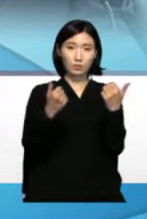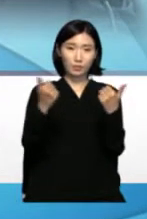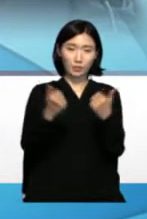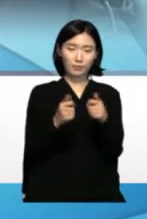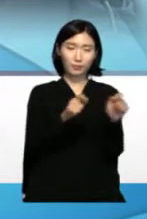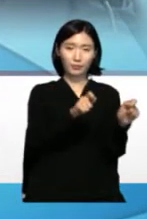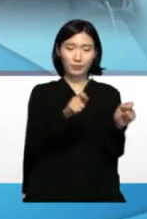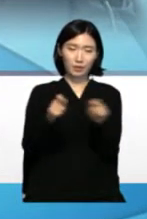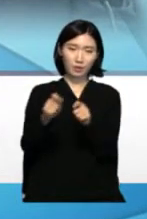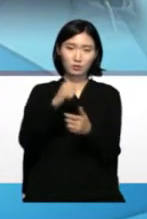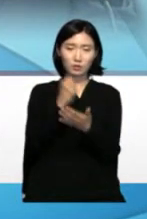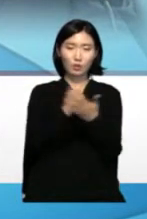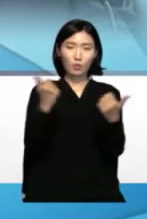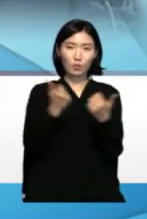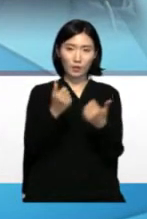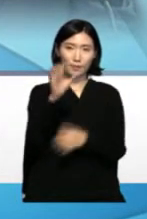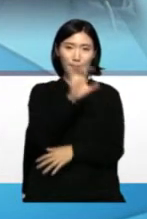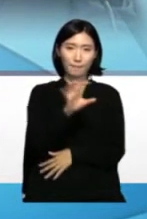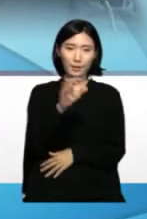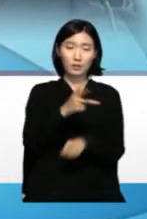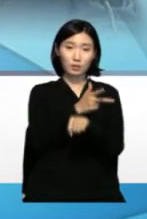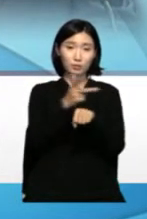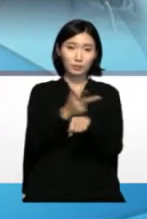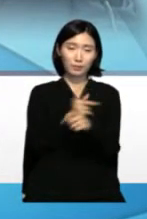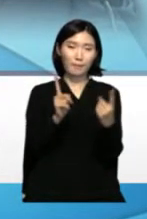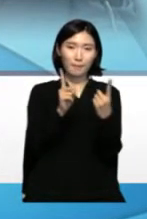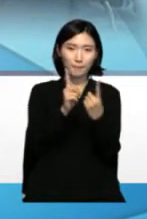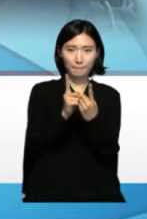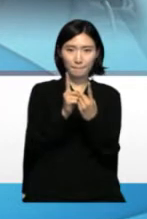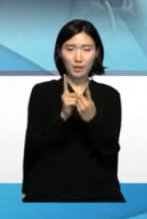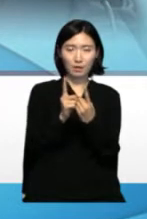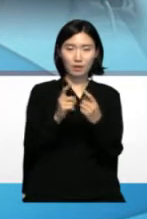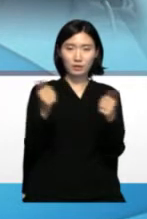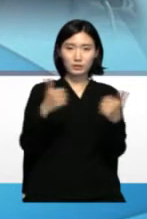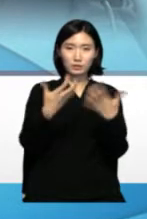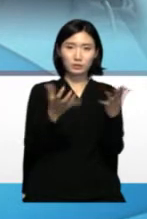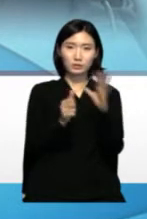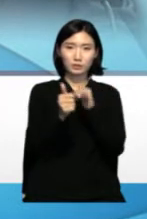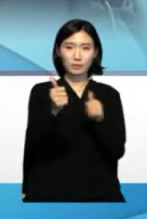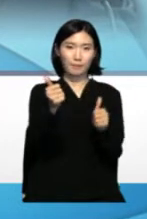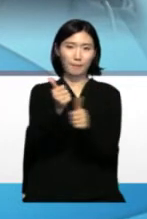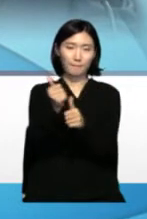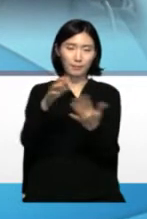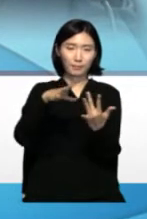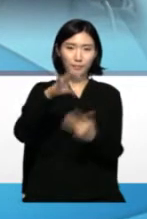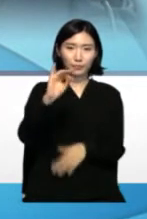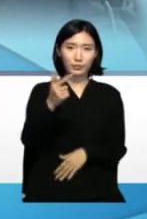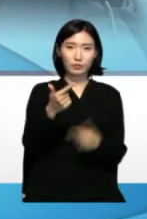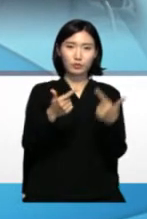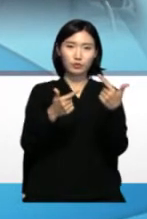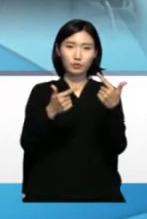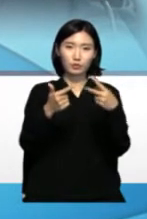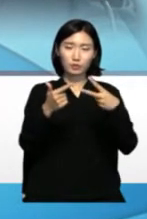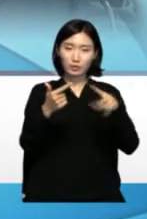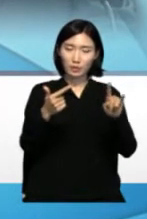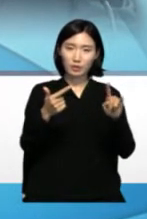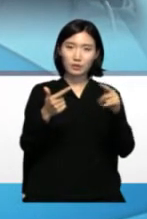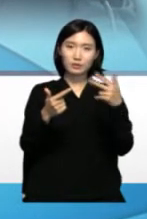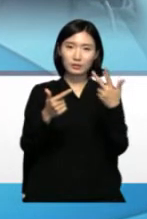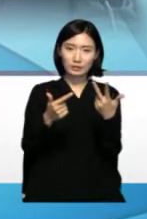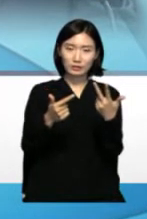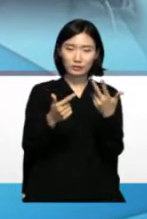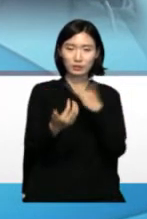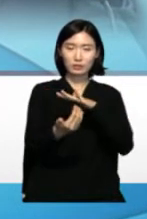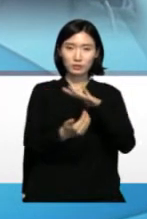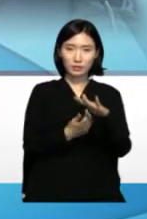종로구의회가 연기와 정회를 거듭하며 7시간여 만에 의장과 부의장을 선출했습니다. 6대 후반기와 7대 전반기